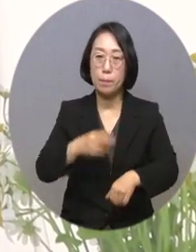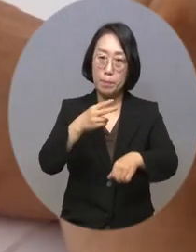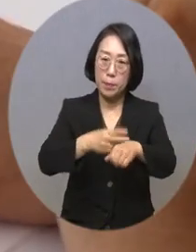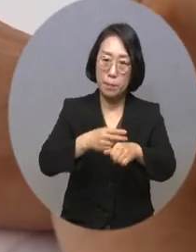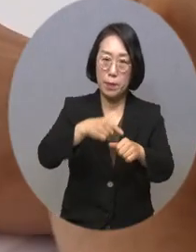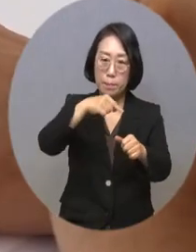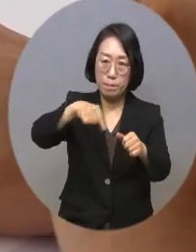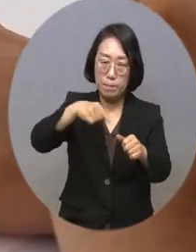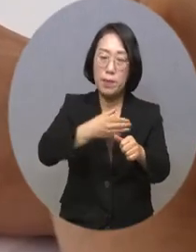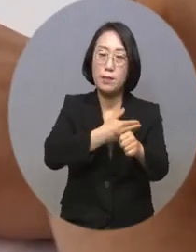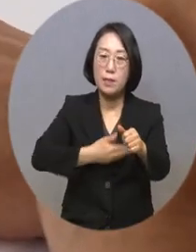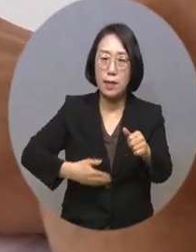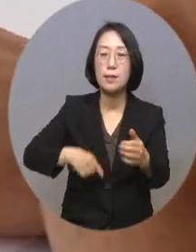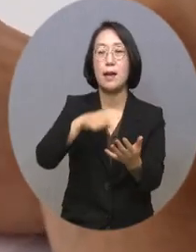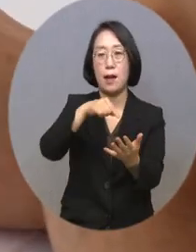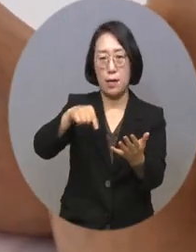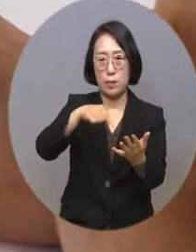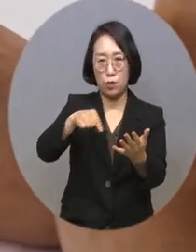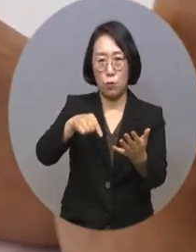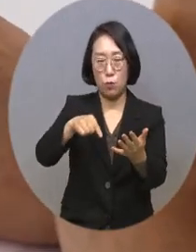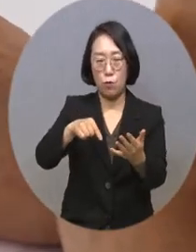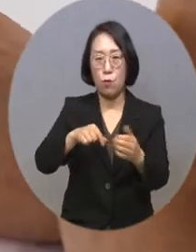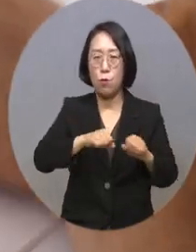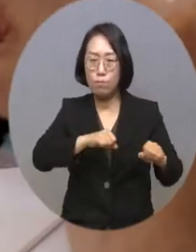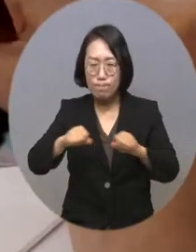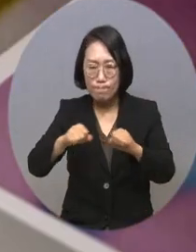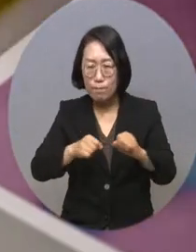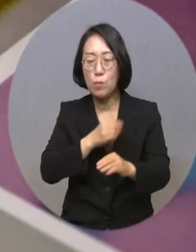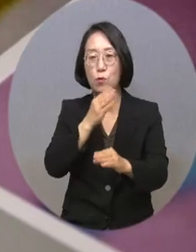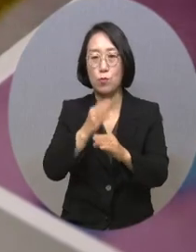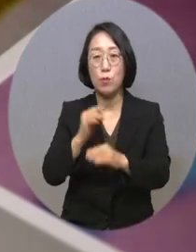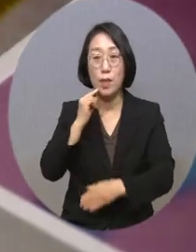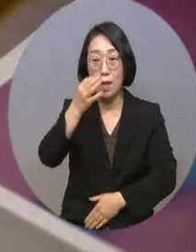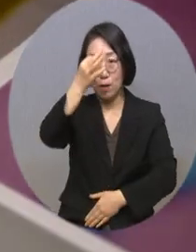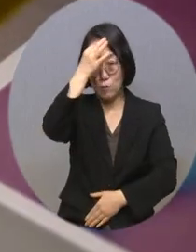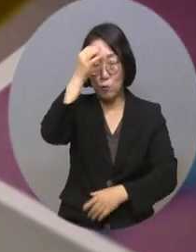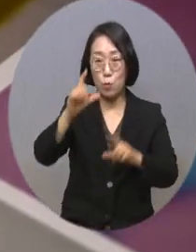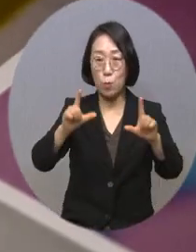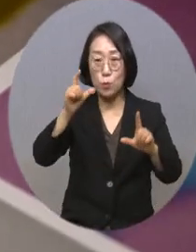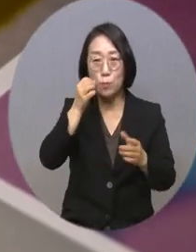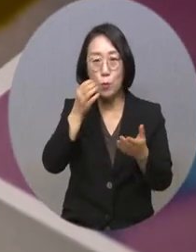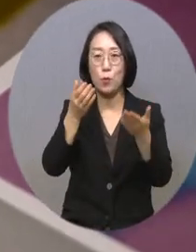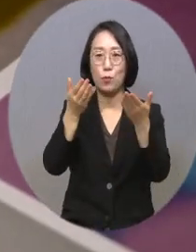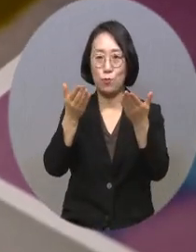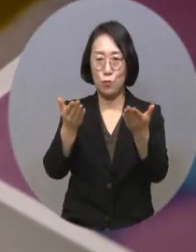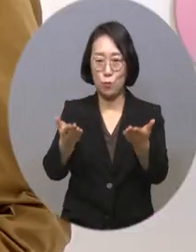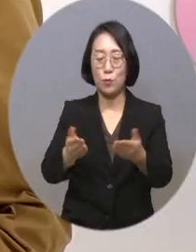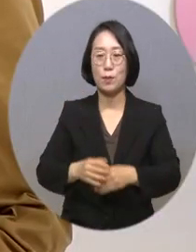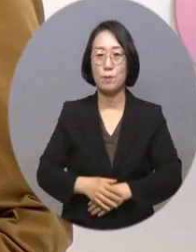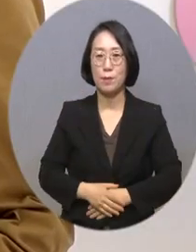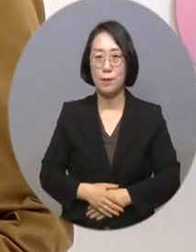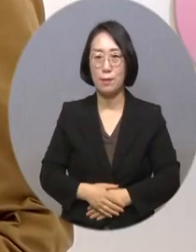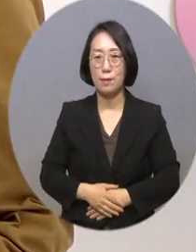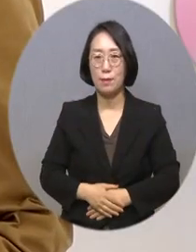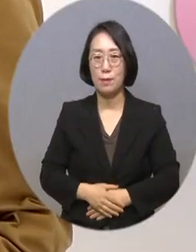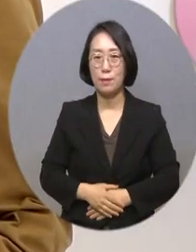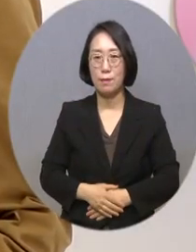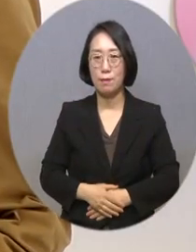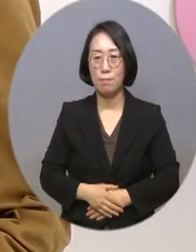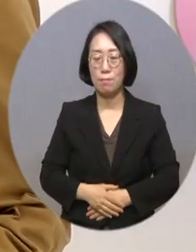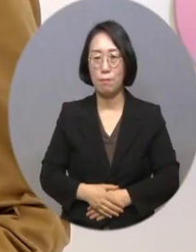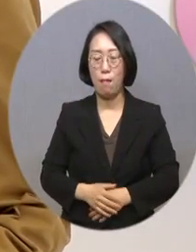후진 양성을 위해 출강하며 다양하고 섬세한 예술 세계를 조명해 주고 있습니다. 사상